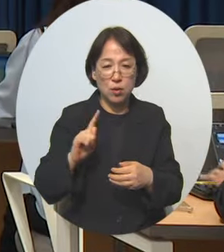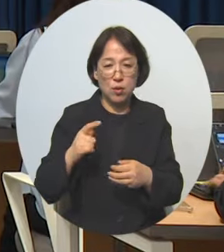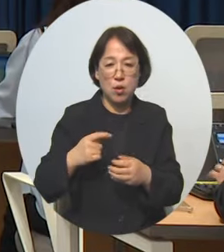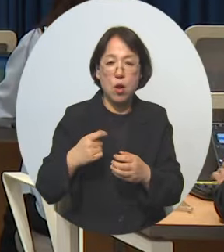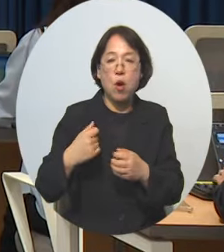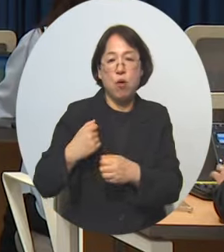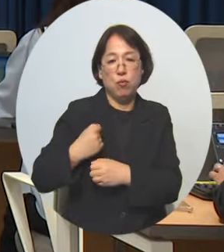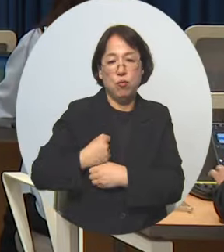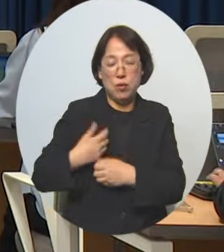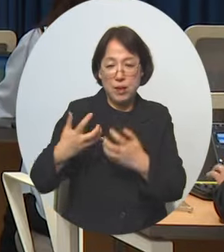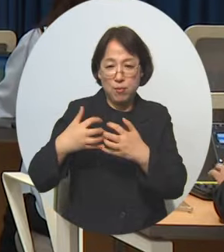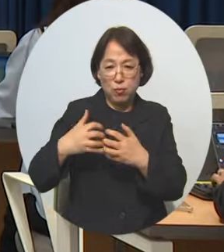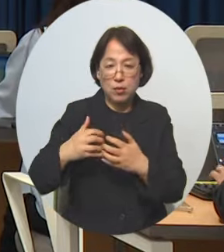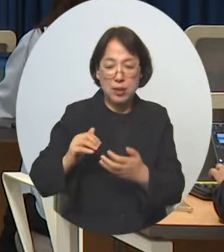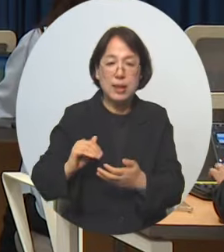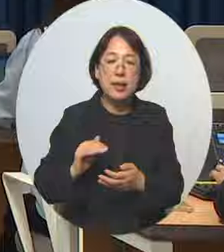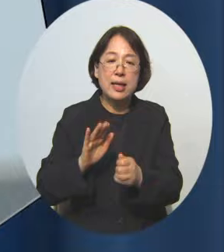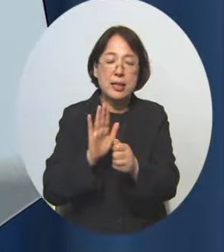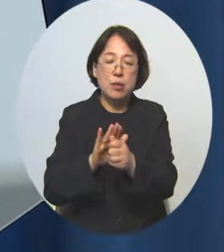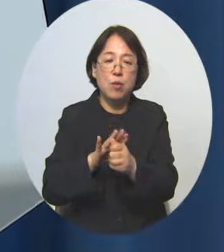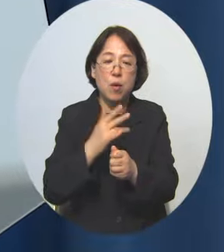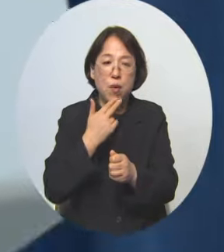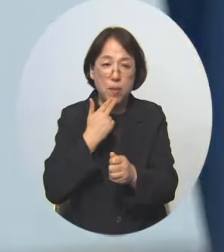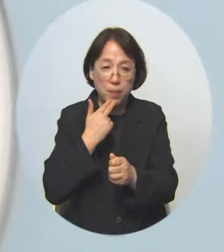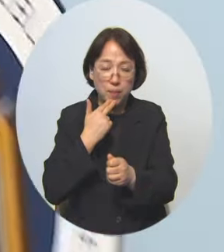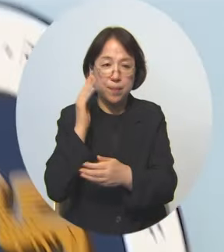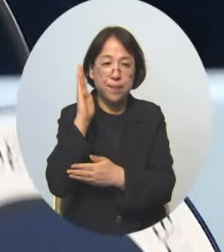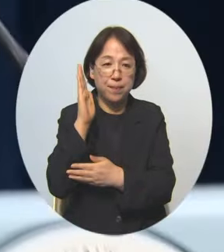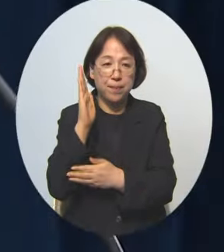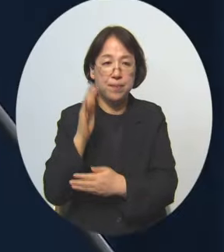재검토하겠다고 밝혔습니다. KTV 김민아입니다.